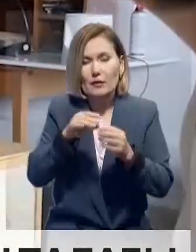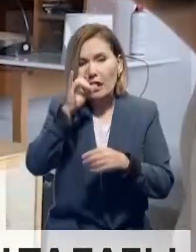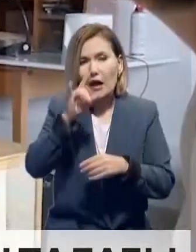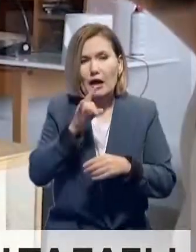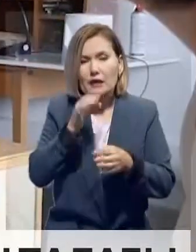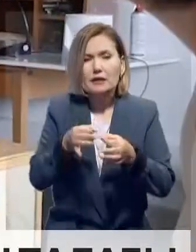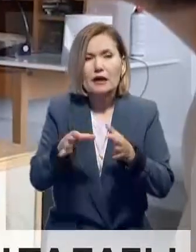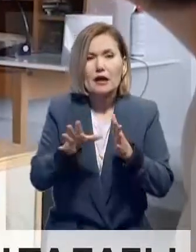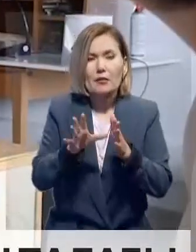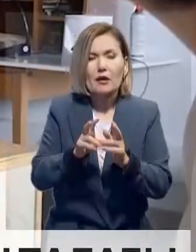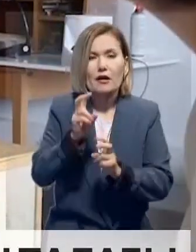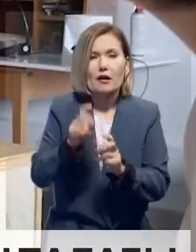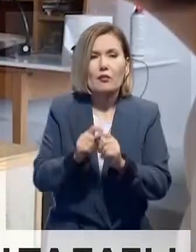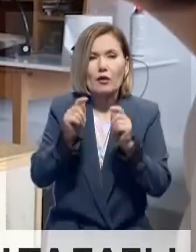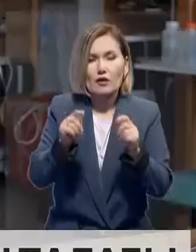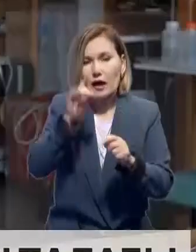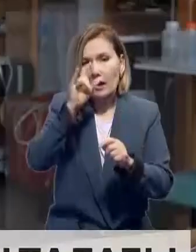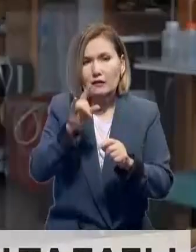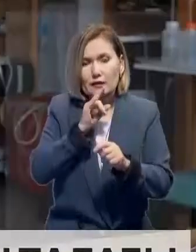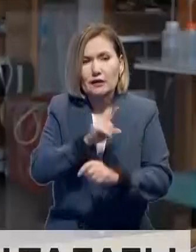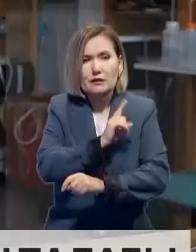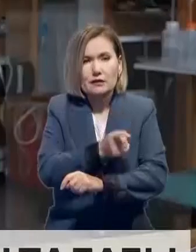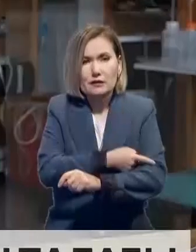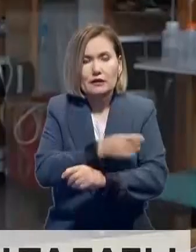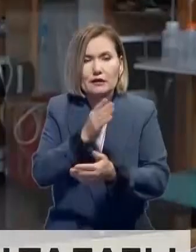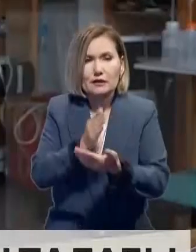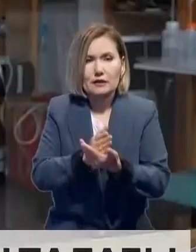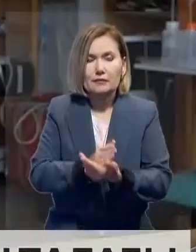дамытуға мүмкіндігі мол ел қатарына жатады.